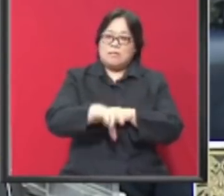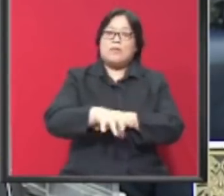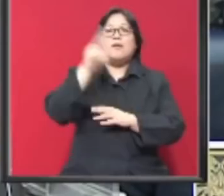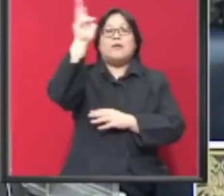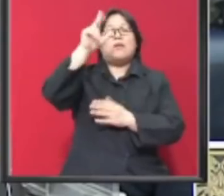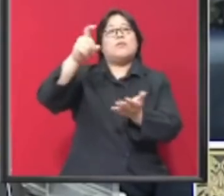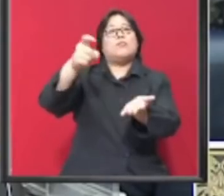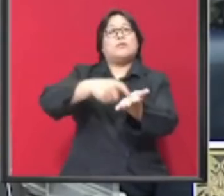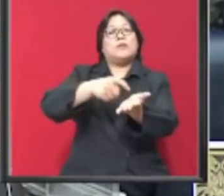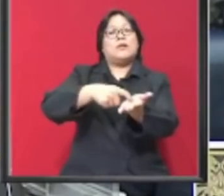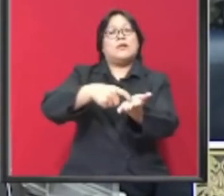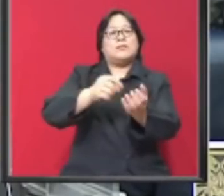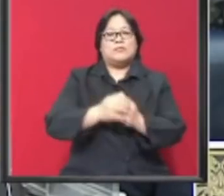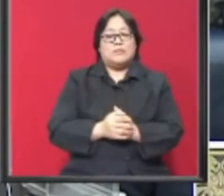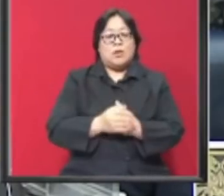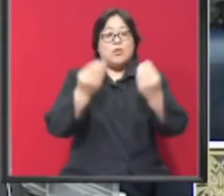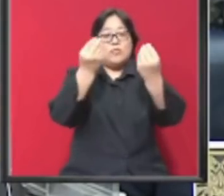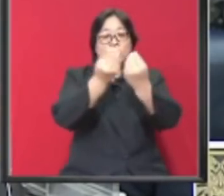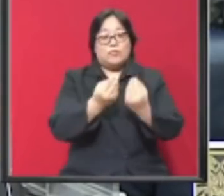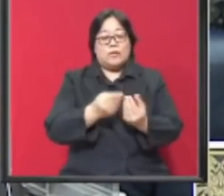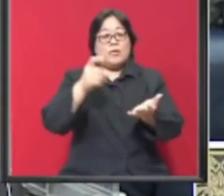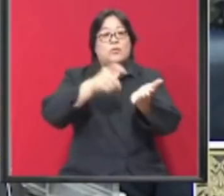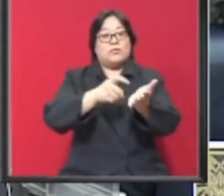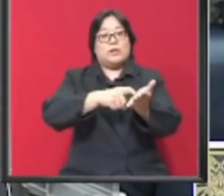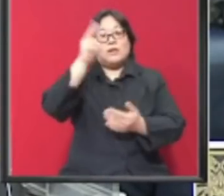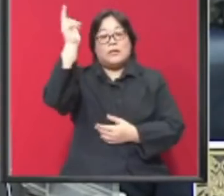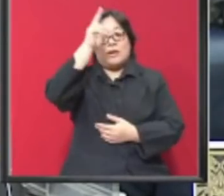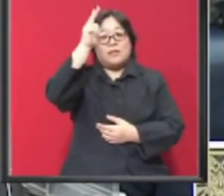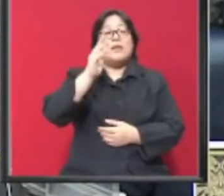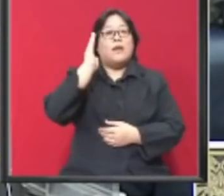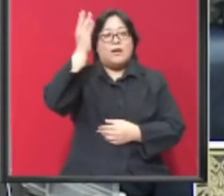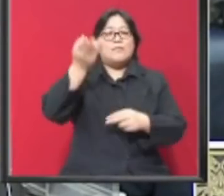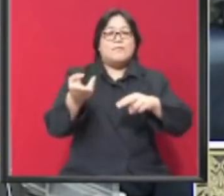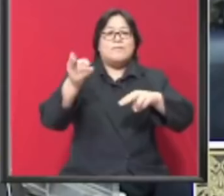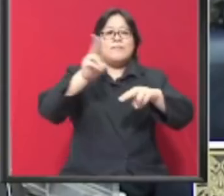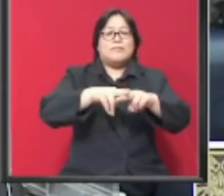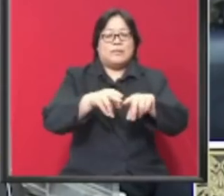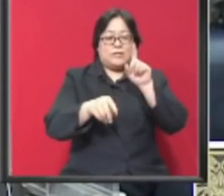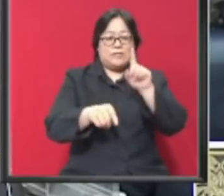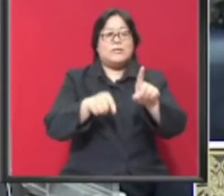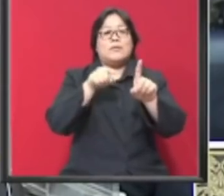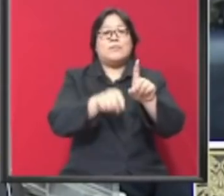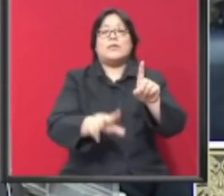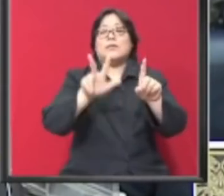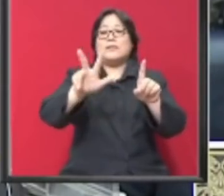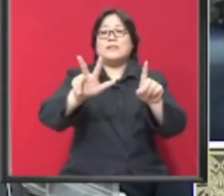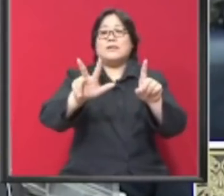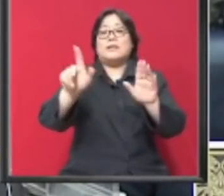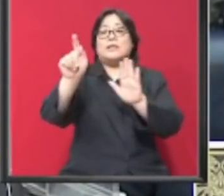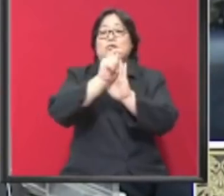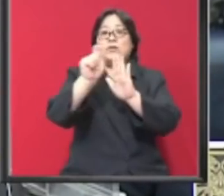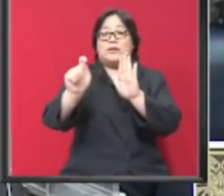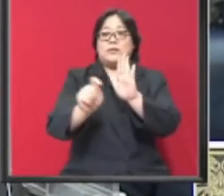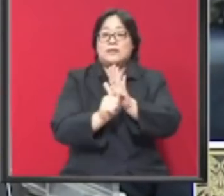kerajaan hutang jumlah hutang kerajaan akan meningkat kepada satu perburuhan tiga